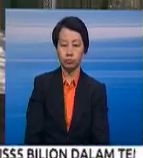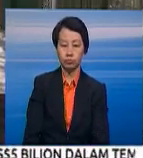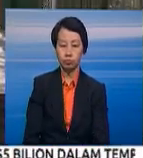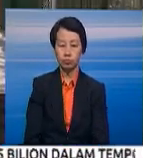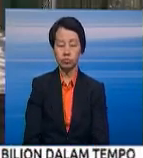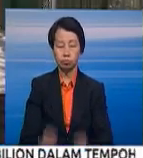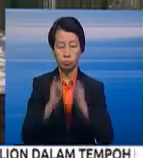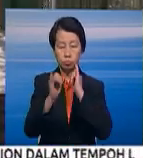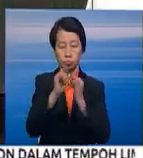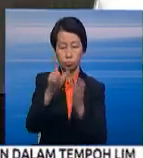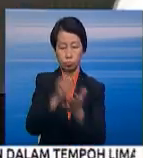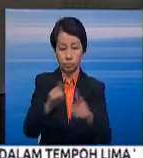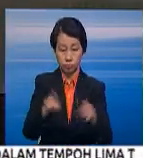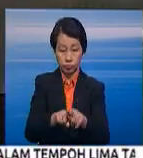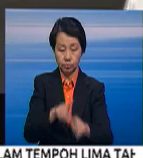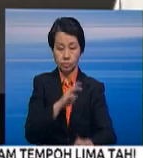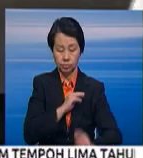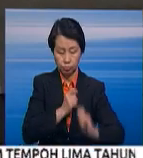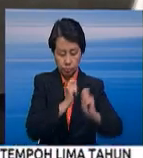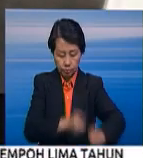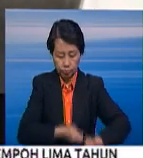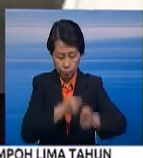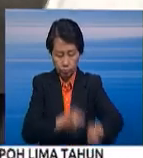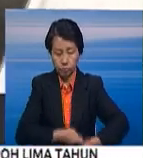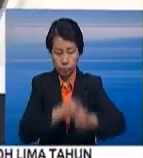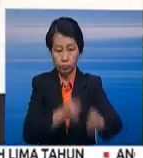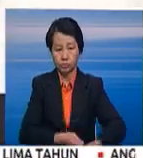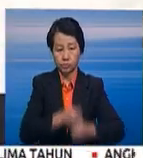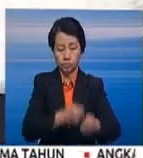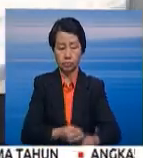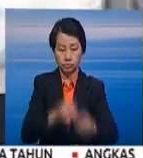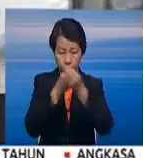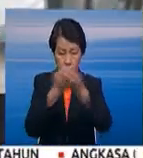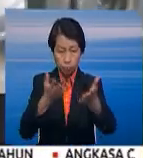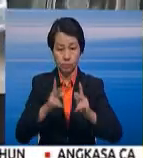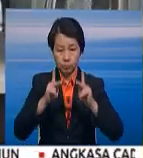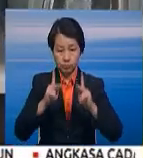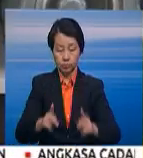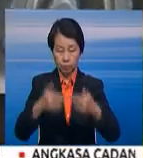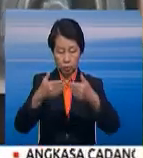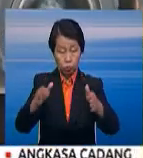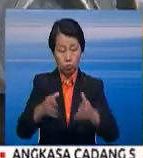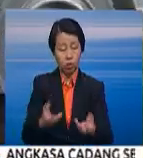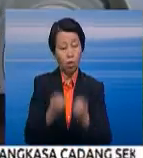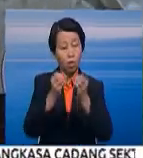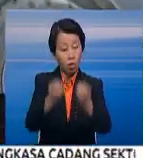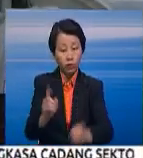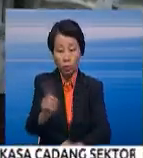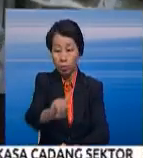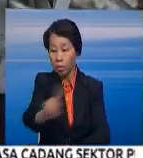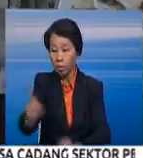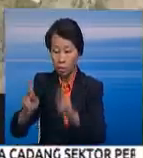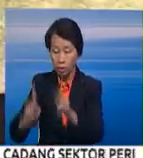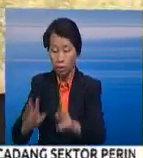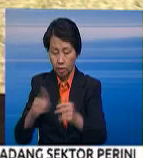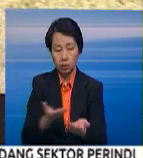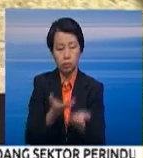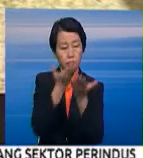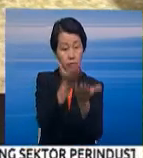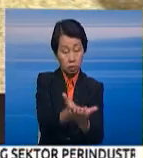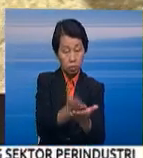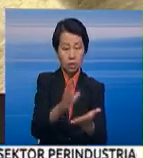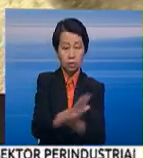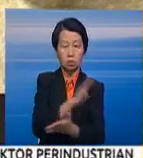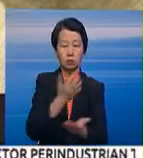Pada sidang media yang sama, Menteri Pertanian dan Industri Asas Tani memaklumkan pihaknya kini membuka tawaran kepada mana-mana pihak untuk mengemukakan